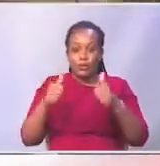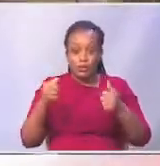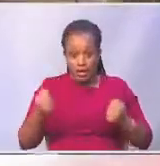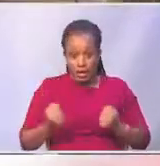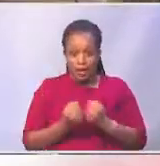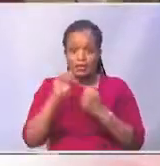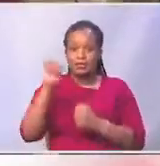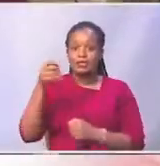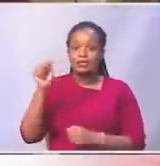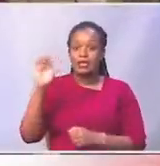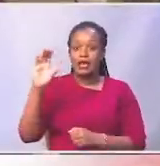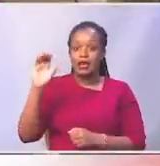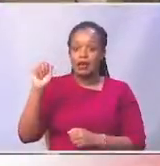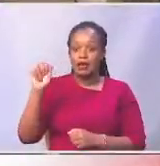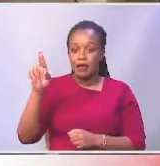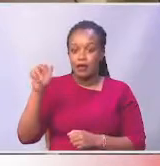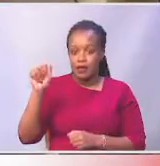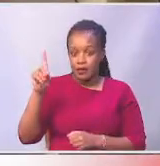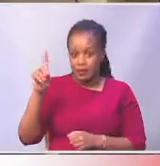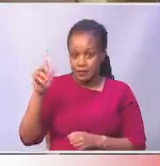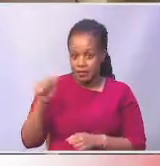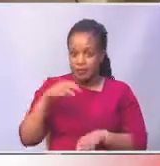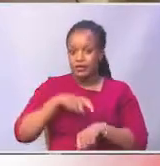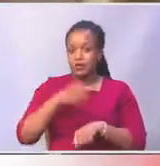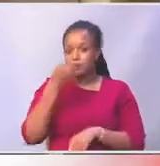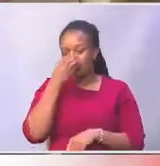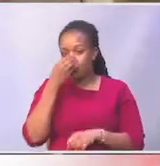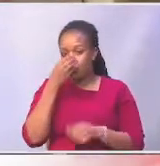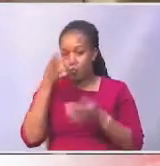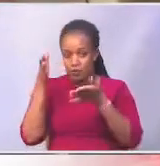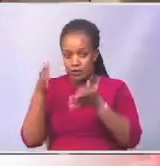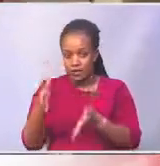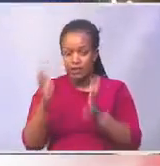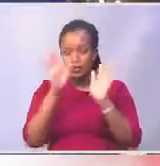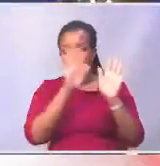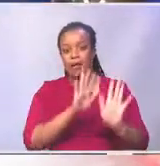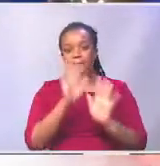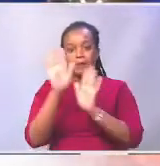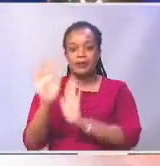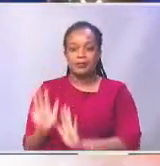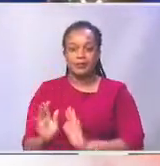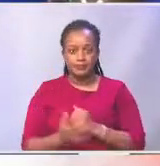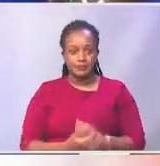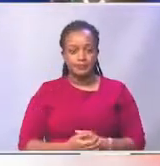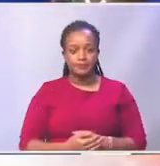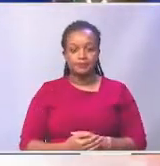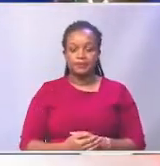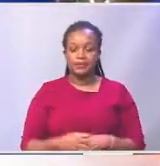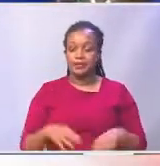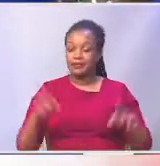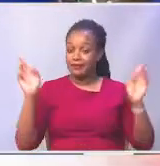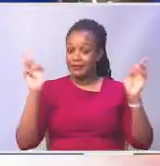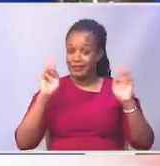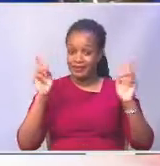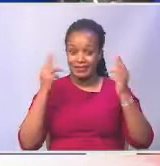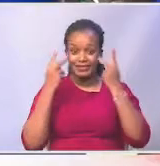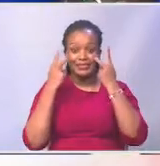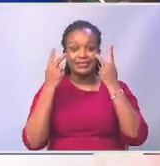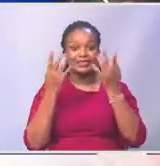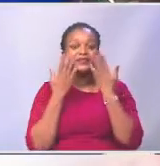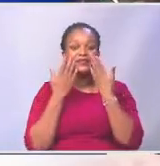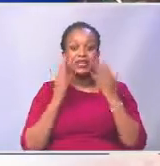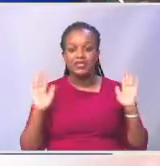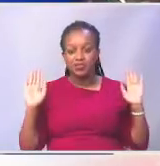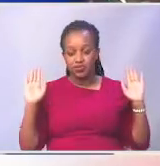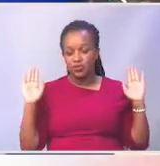DP Ruto and his brigade, urging his supporters to maintain peace. Tayari wameona kama tuna